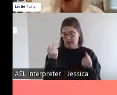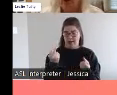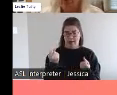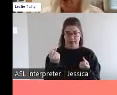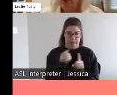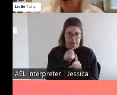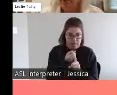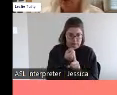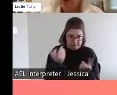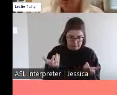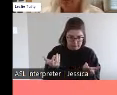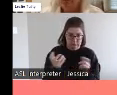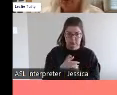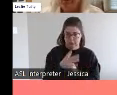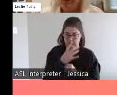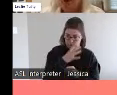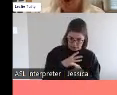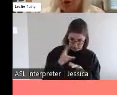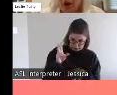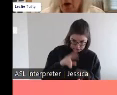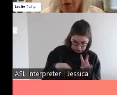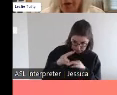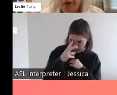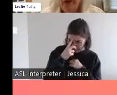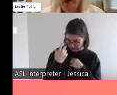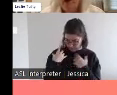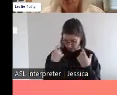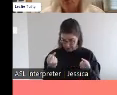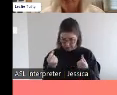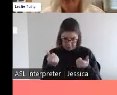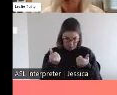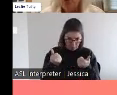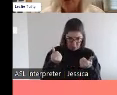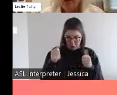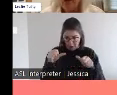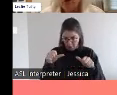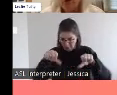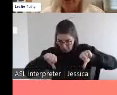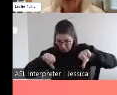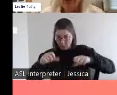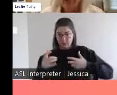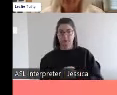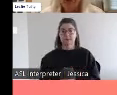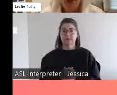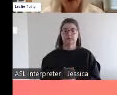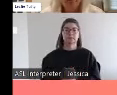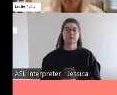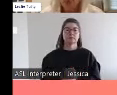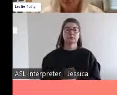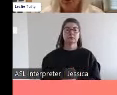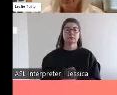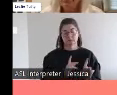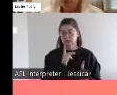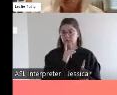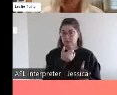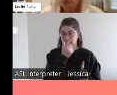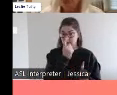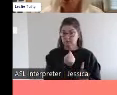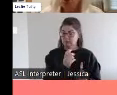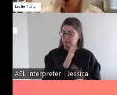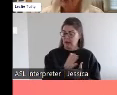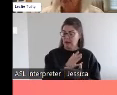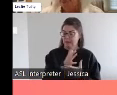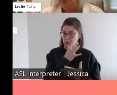premiers résultats, c'est les résultats en matière de santé mentale qui se sont dégagés. Et ce qu'on a constaté, c'était